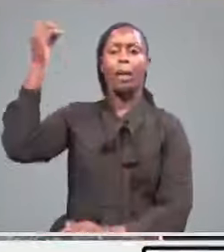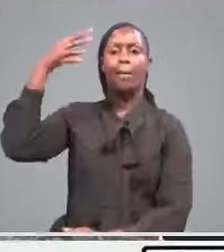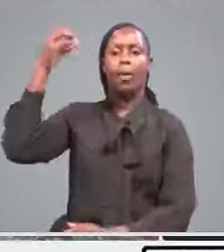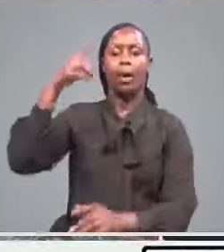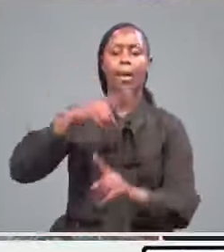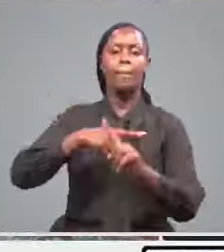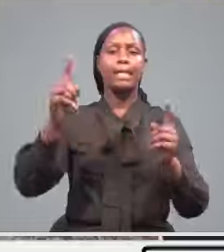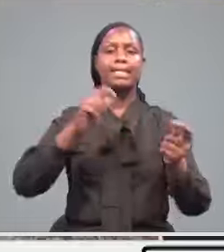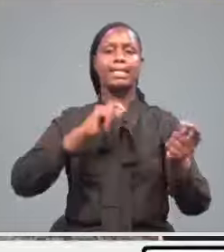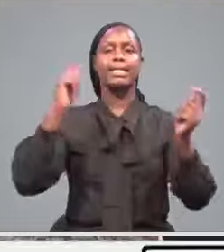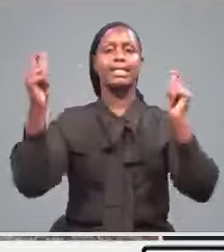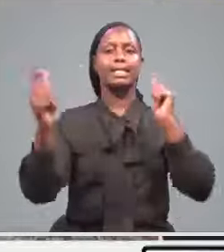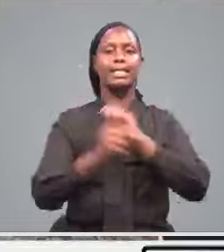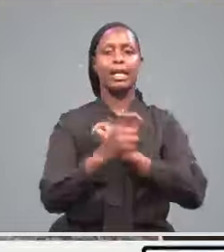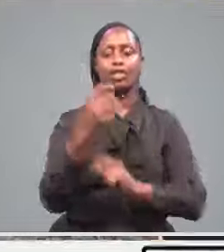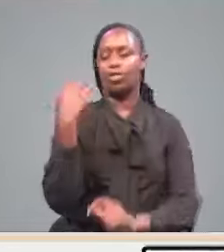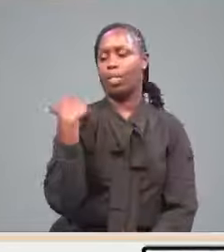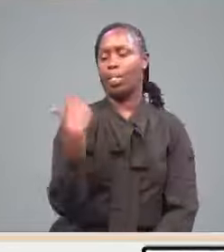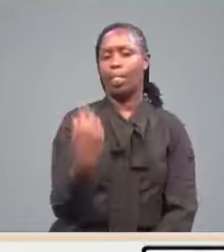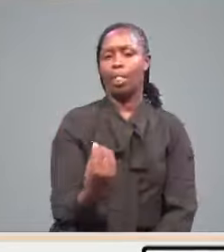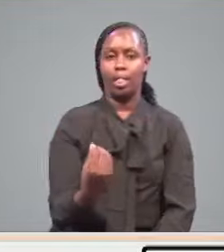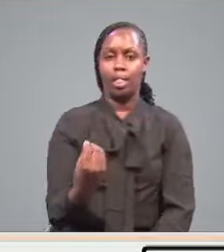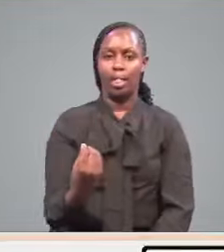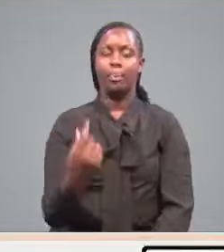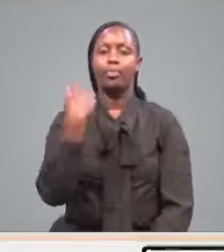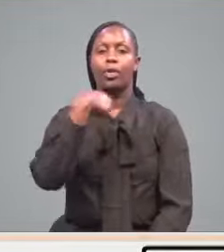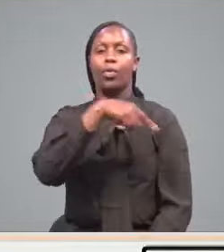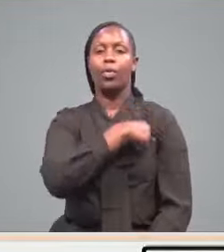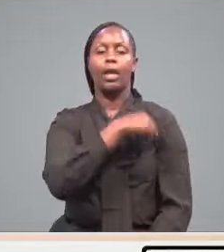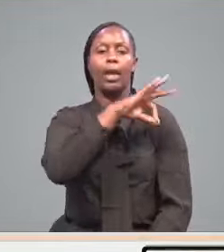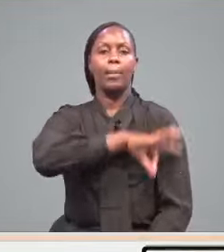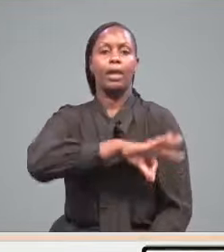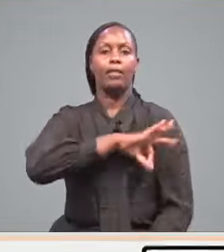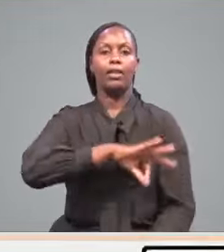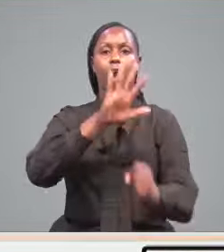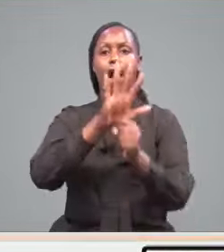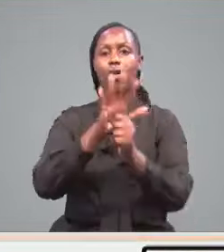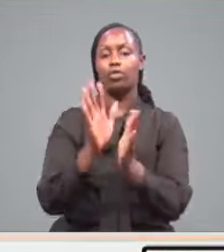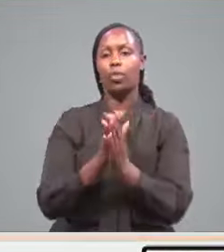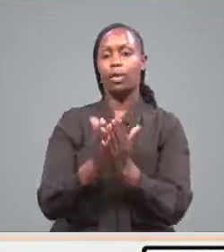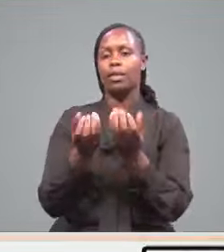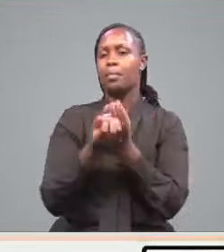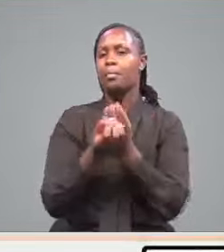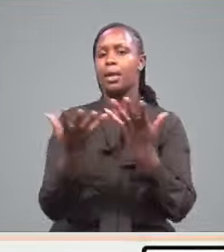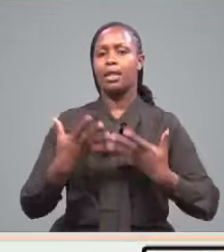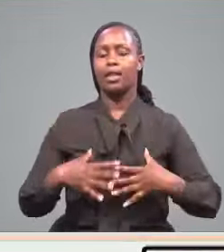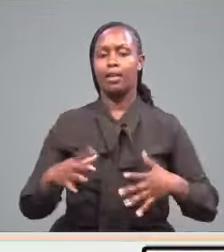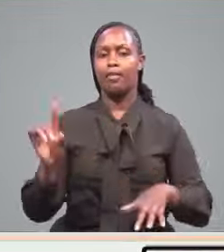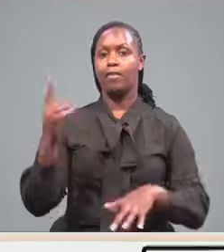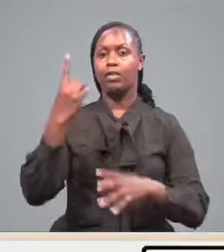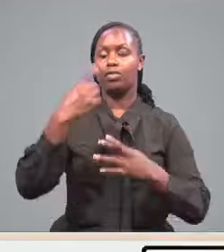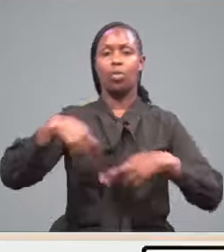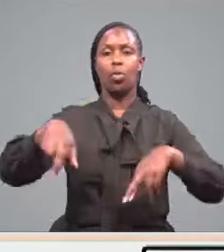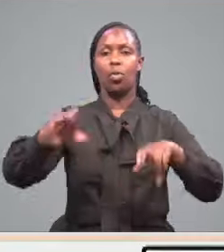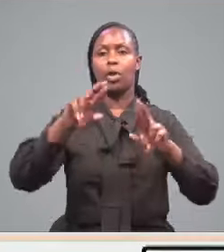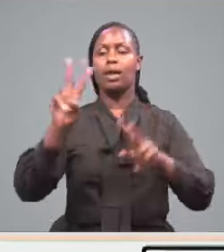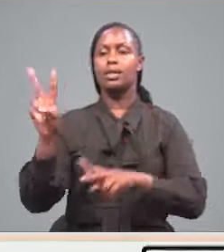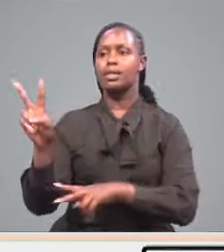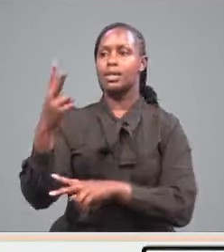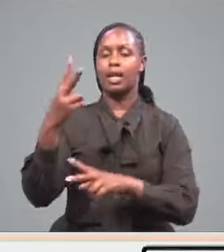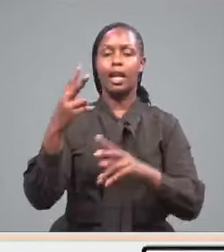limebadilika katika siku za hivi karibuni. Sisi tumenufaika kwa mambo mengi, kwanza barabara, pili kwa hiki kiwanja